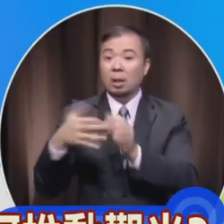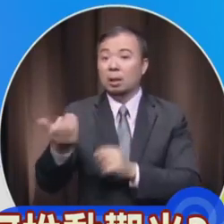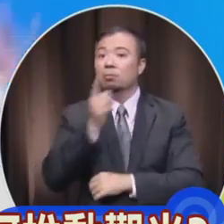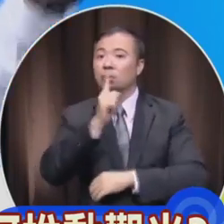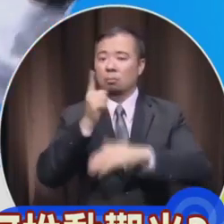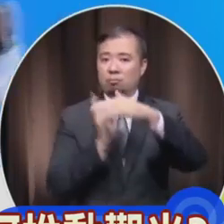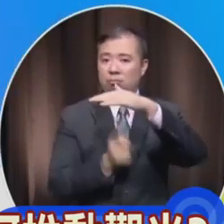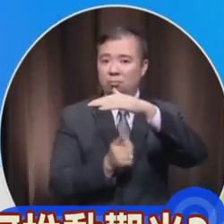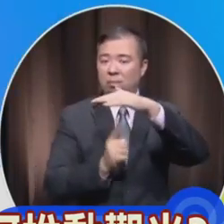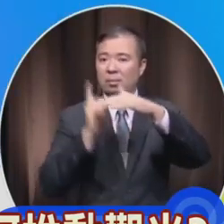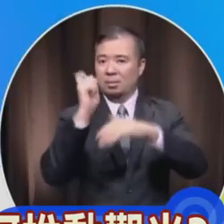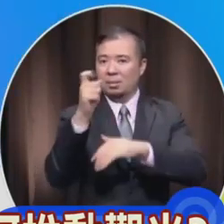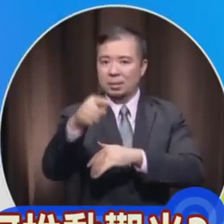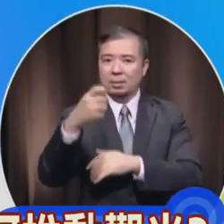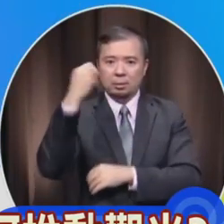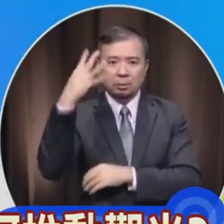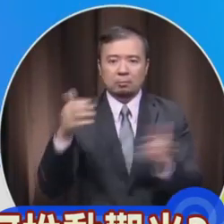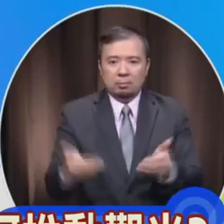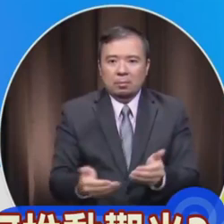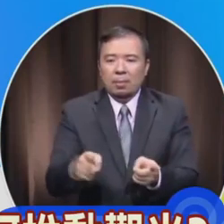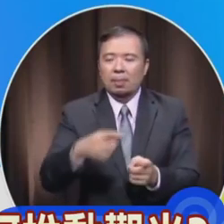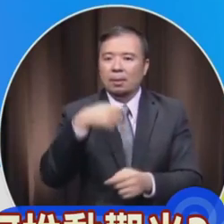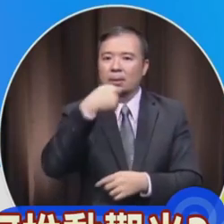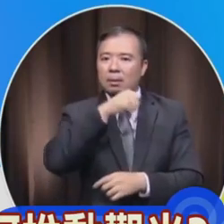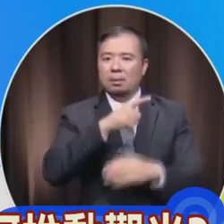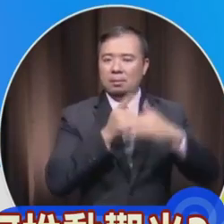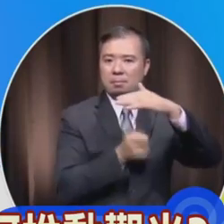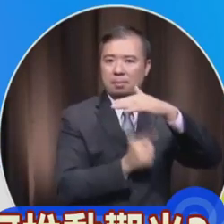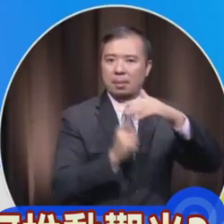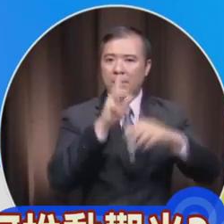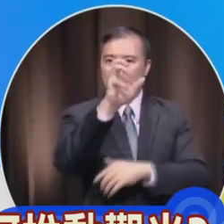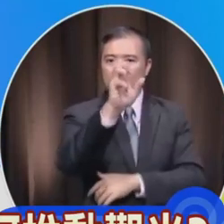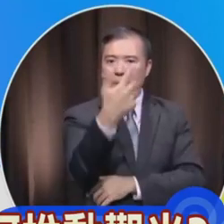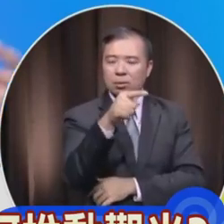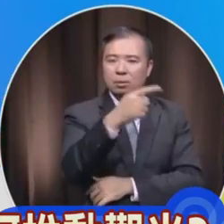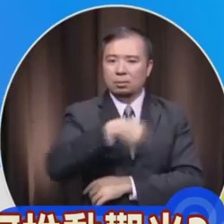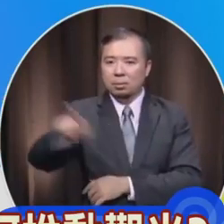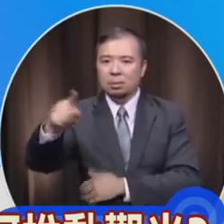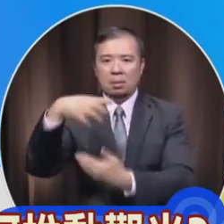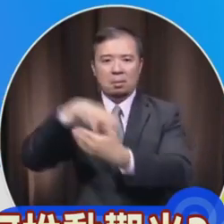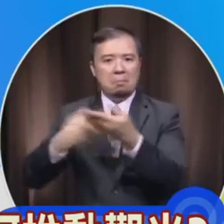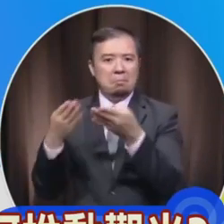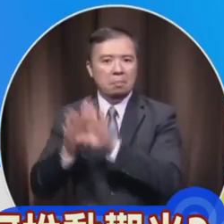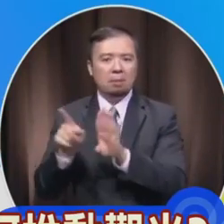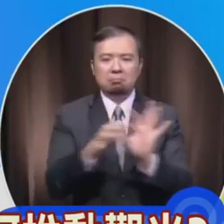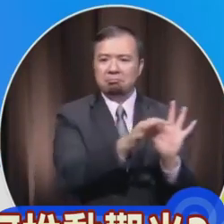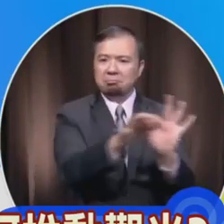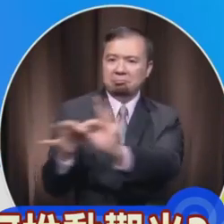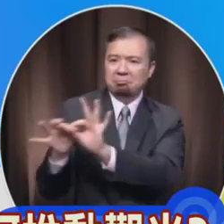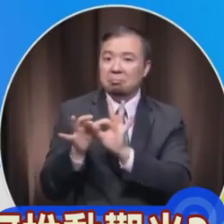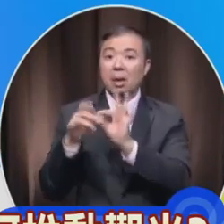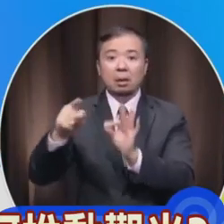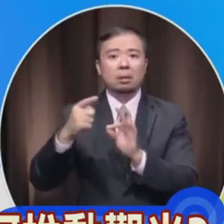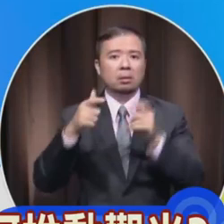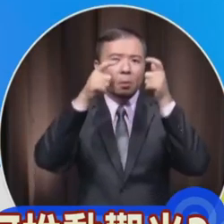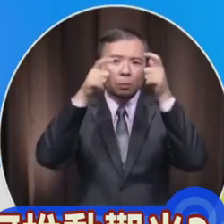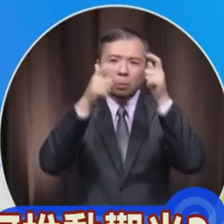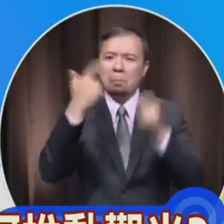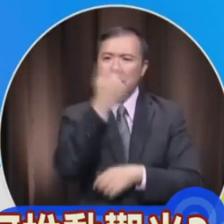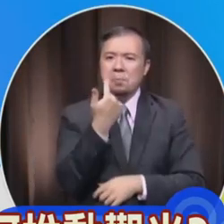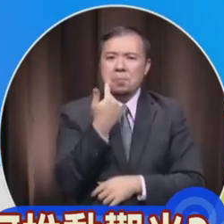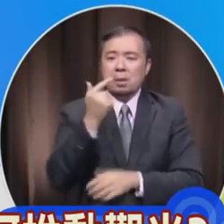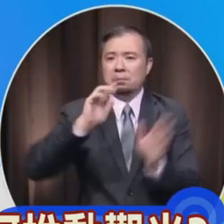新建，我们86号台86到旗山内门，这些都可以把我们整个高雄最美丽的风景跟最